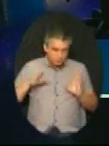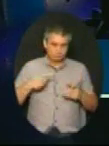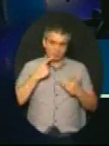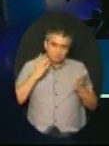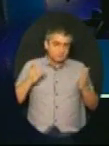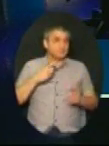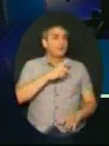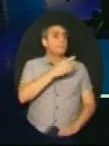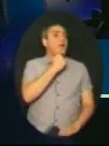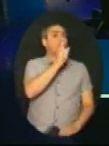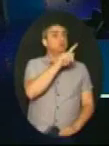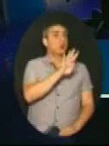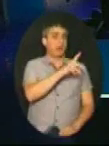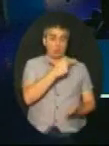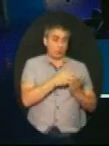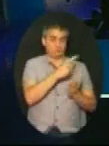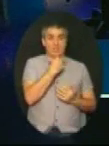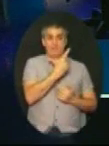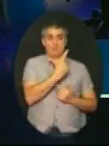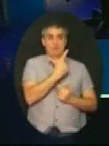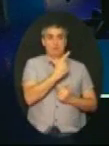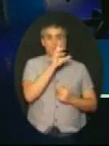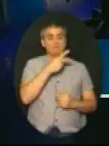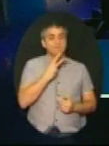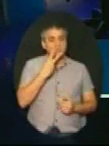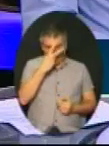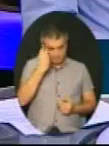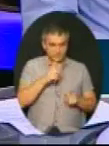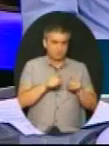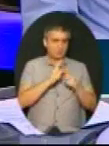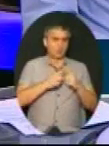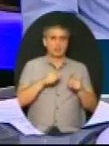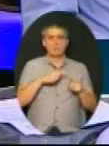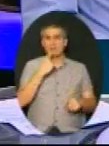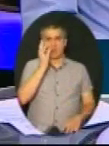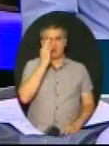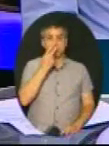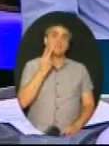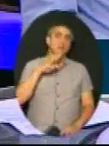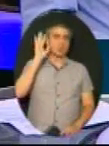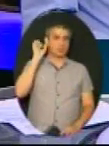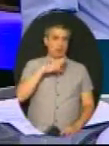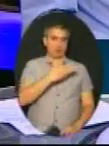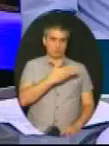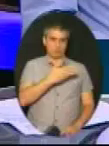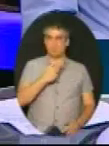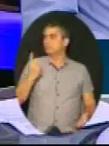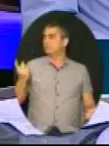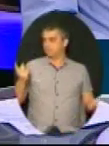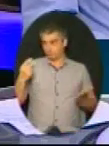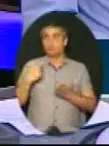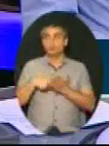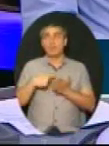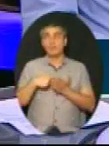שמה שאמר זוהר בעלול, חוץ מהעובדה שנאמר על ידי אדם עם מבטא ערבי, היה בדיוק מה שאמר אהוד ברק, ואפילו יותר חמור מזה. ושילם את זה